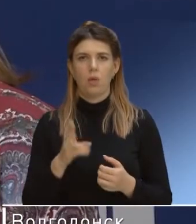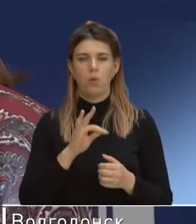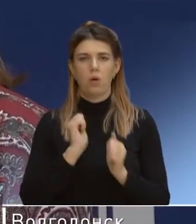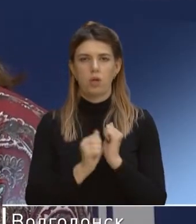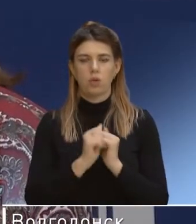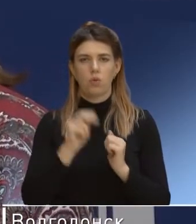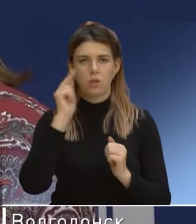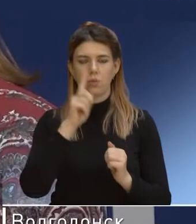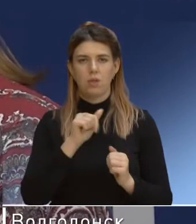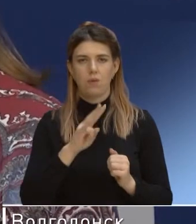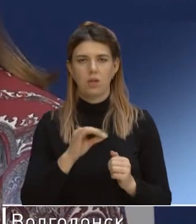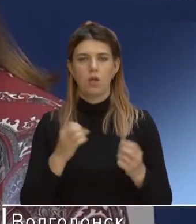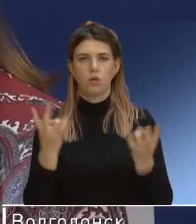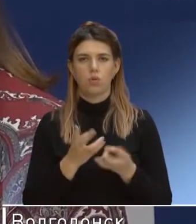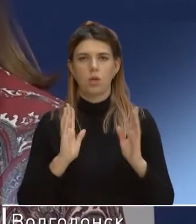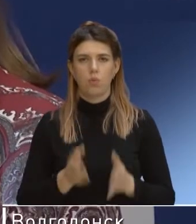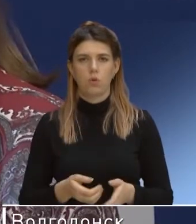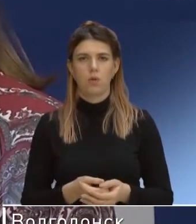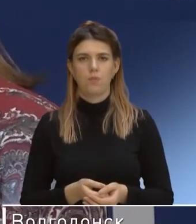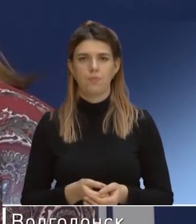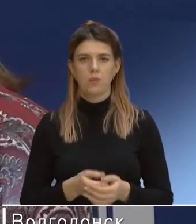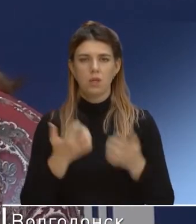каждом учебном заведении нужно будет